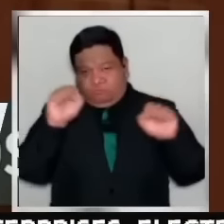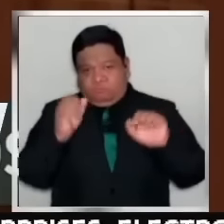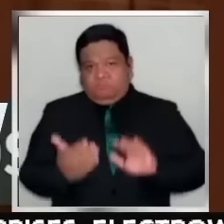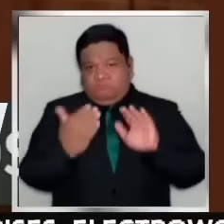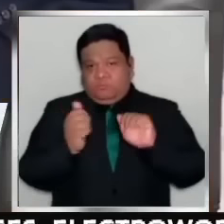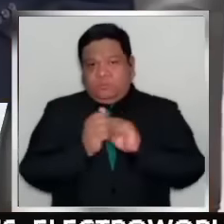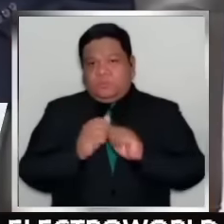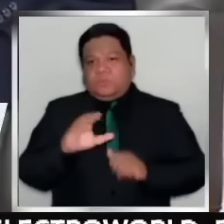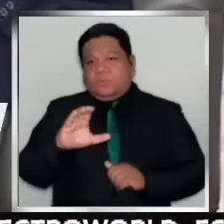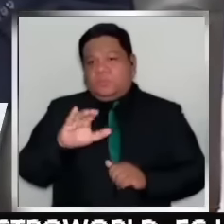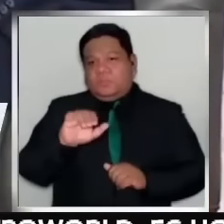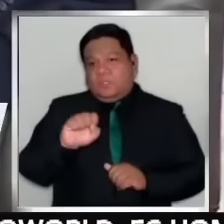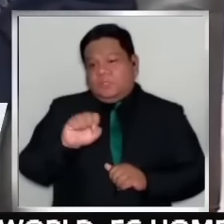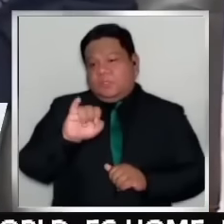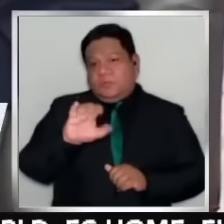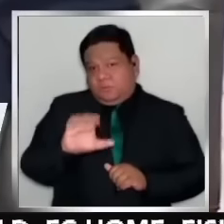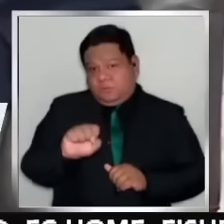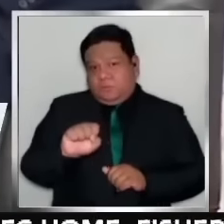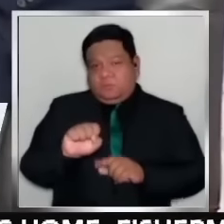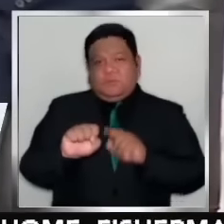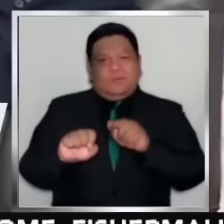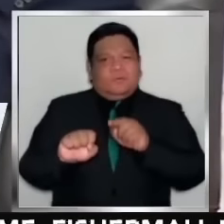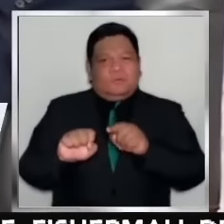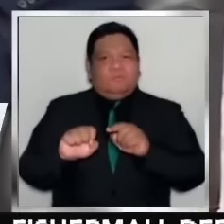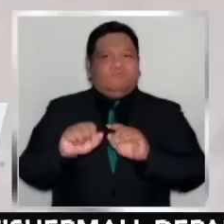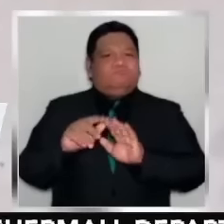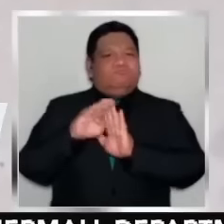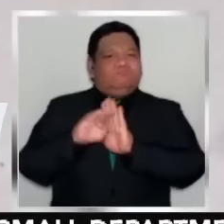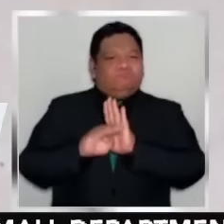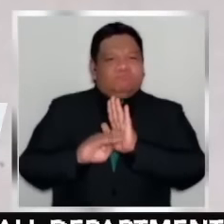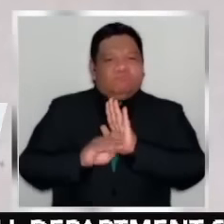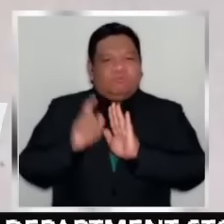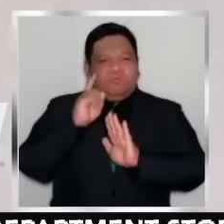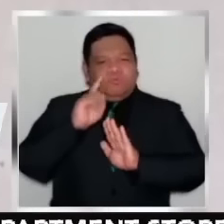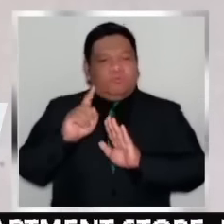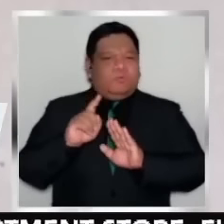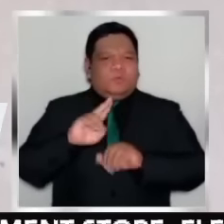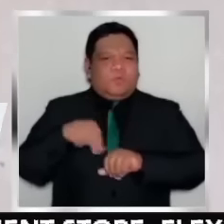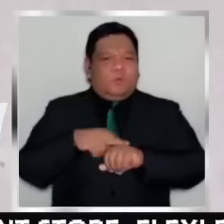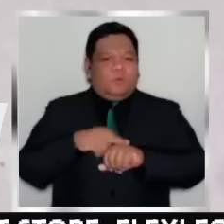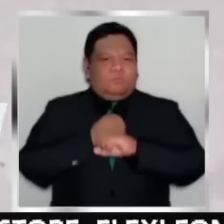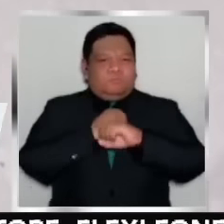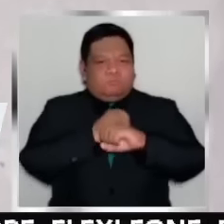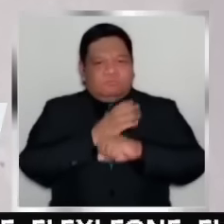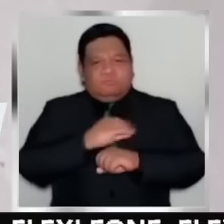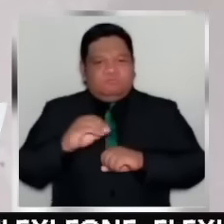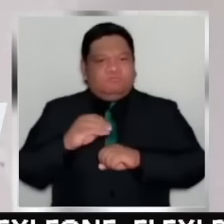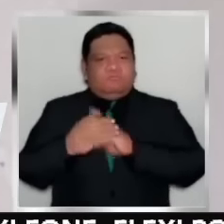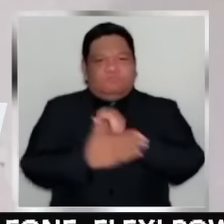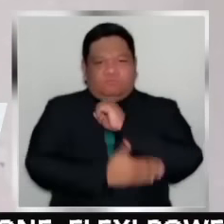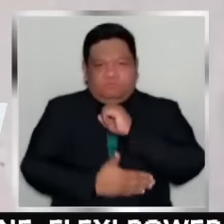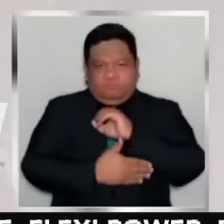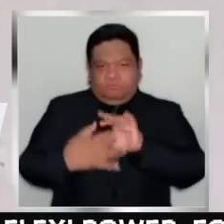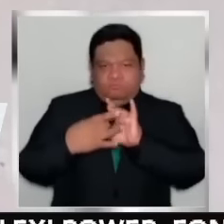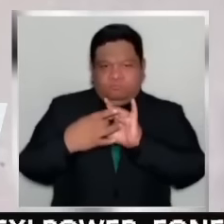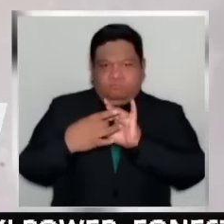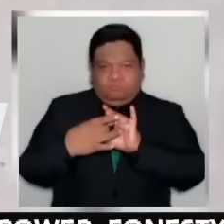policy research organization sa National Security at Foreign Policy. The Foreign Minister of China just visited with